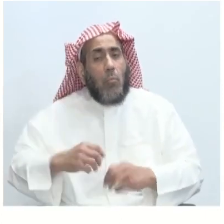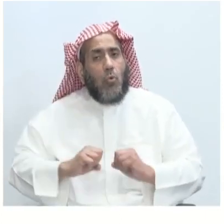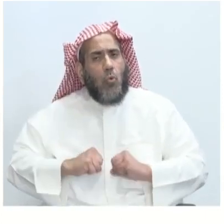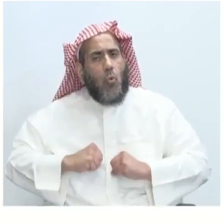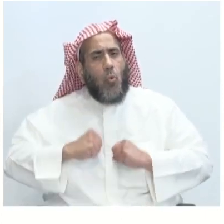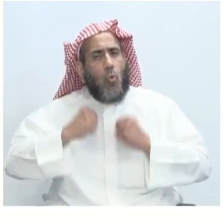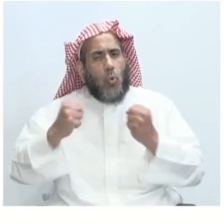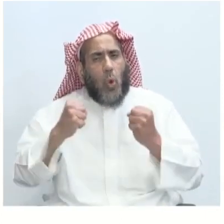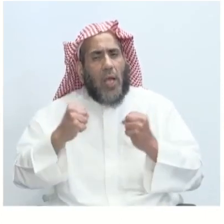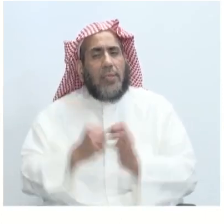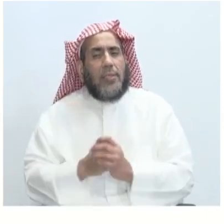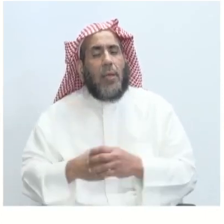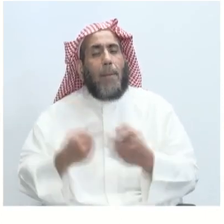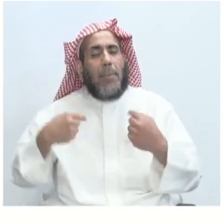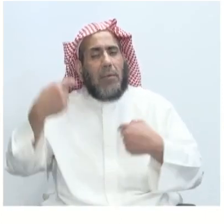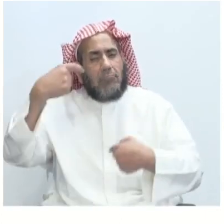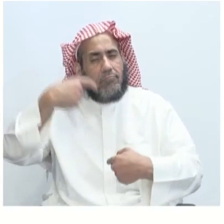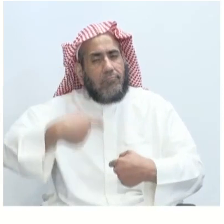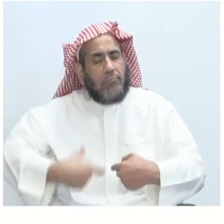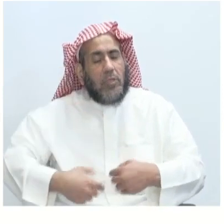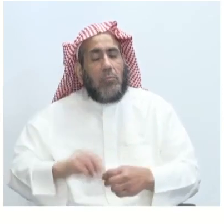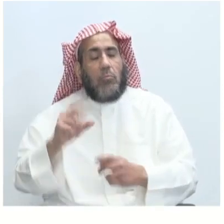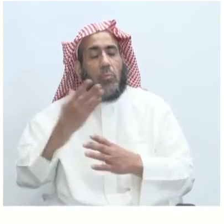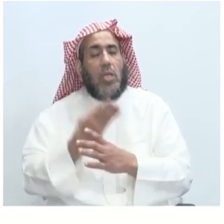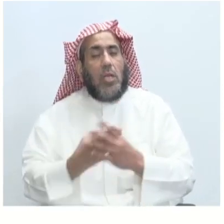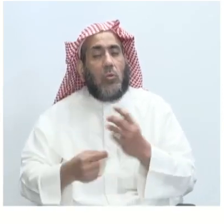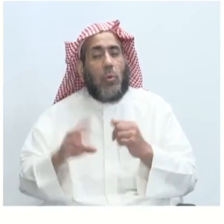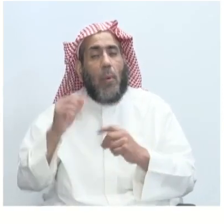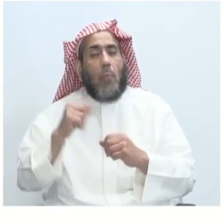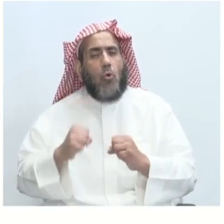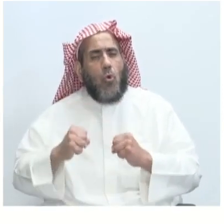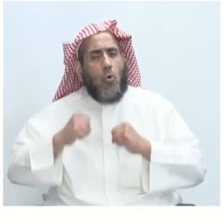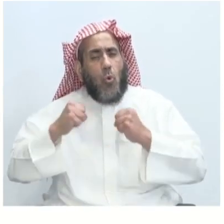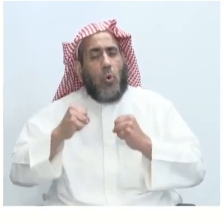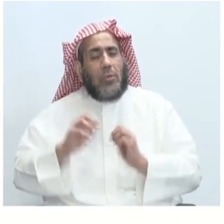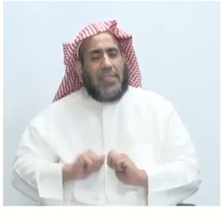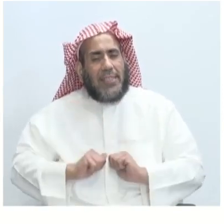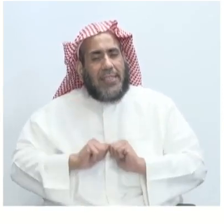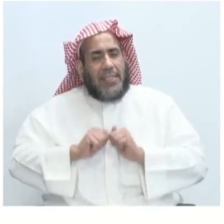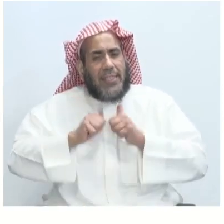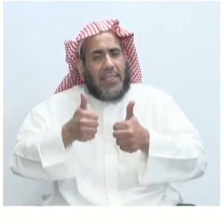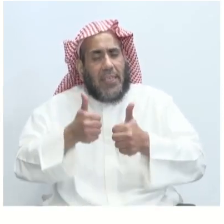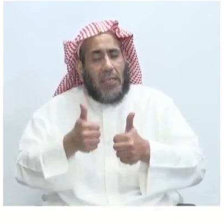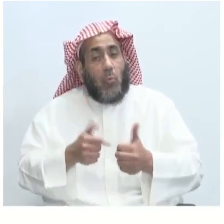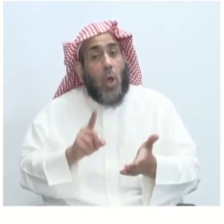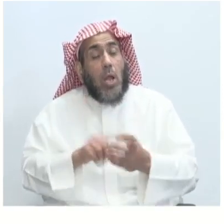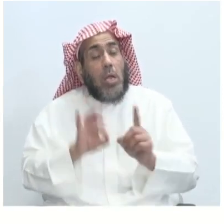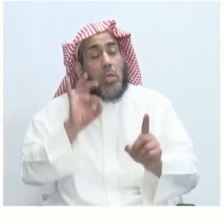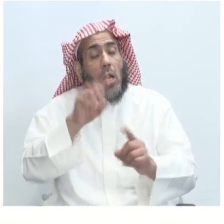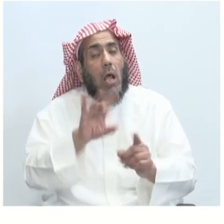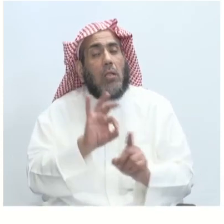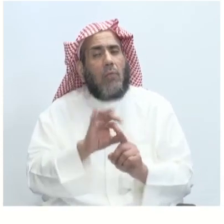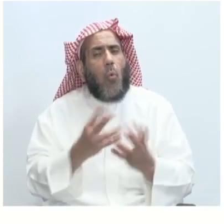قدرات وما لدى نفسه ايضا ابنائي وبنات الطلاب من قوه تستطيع ان يصل الى اهدافه ايضا